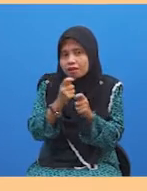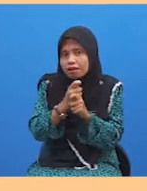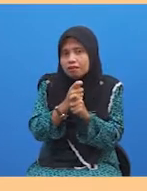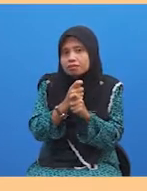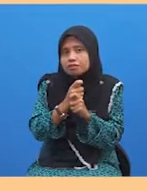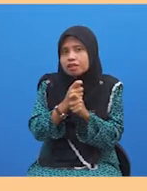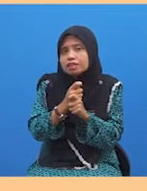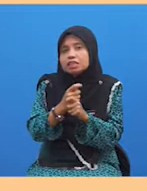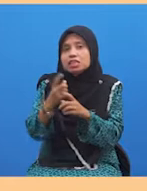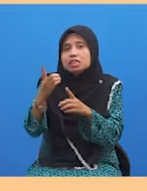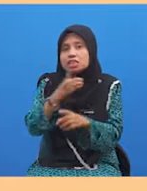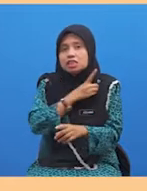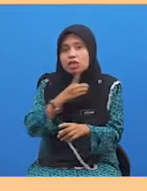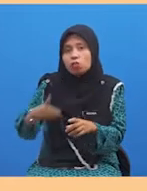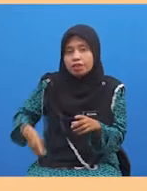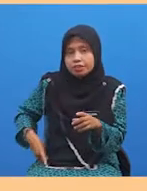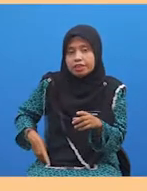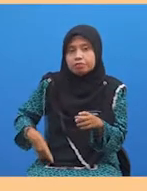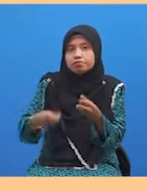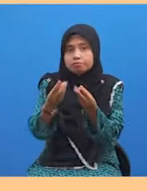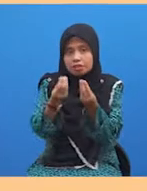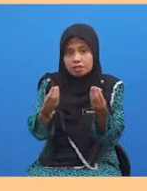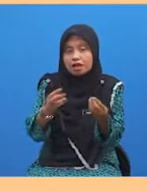mempertahankan kedaulatan tanah air.